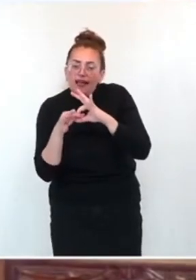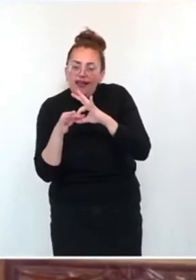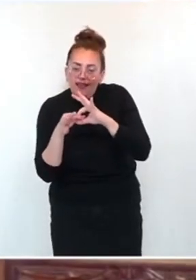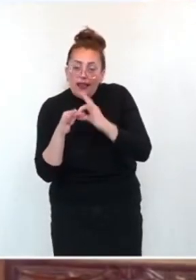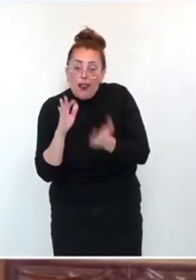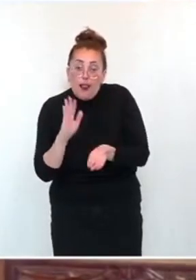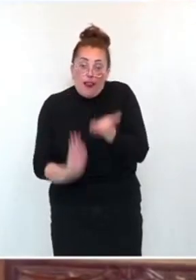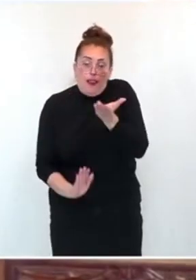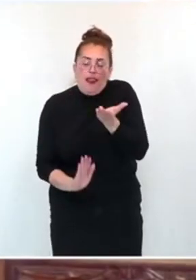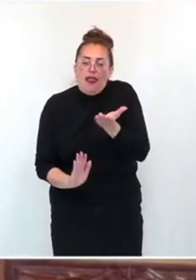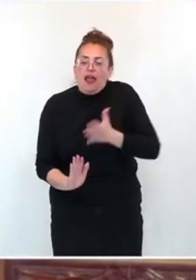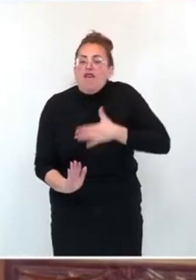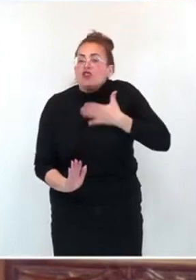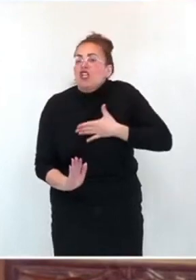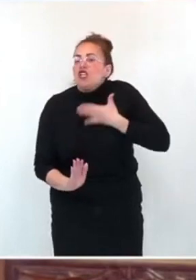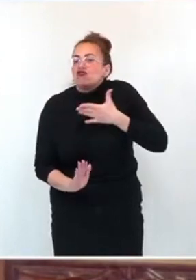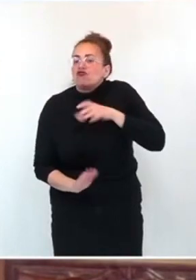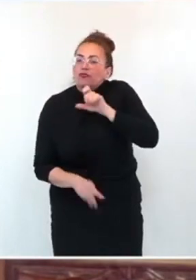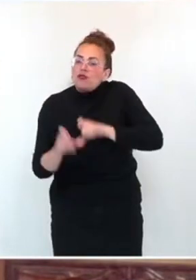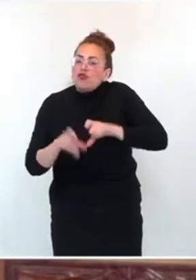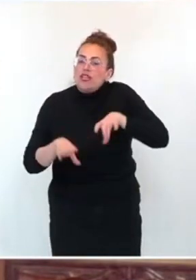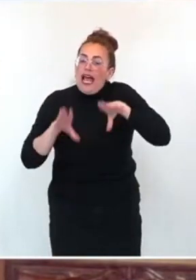le quartier plus habitable et plus